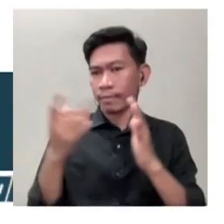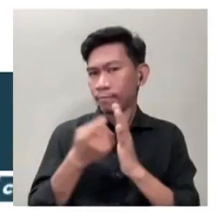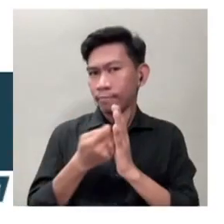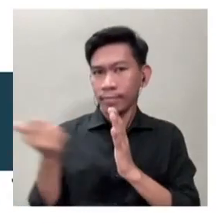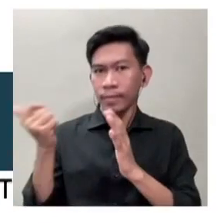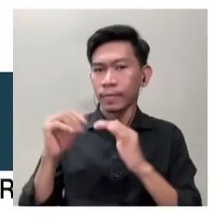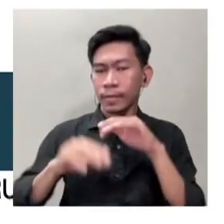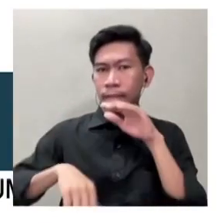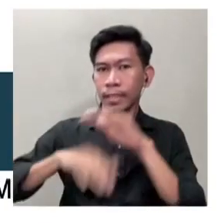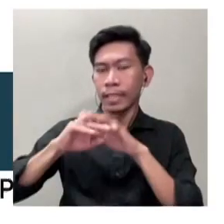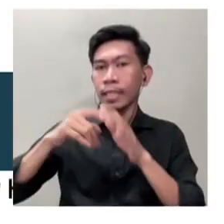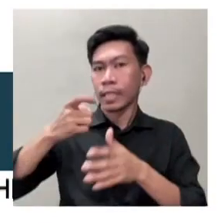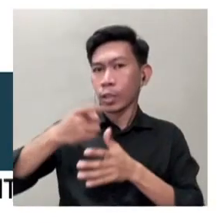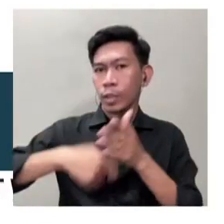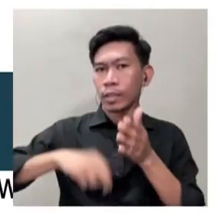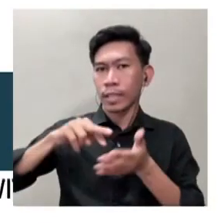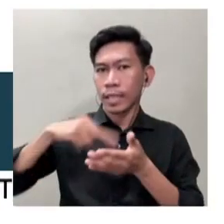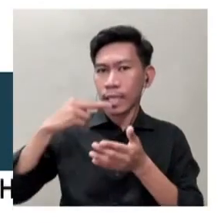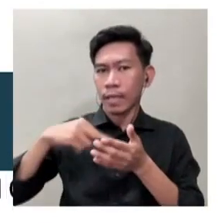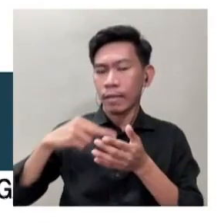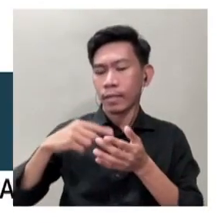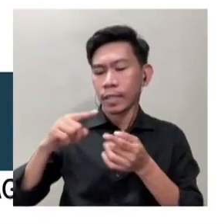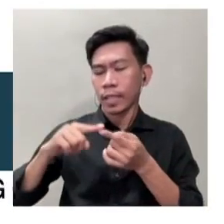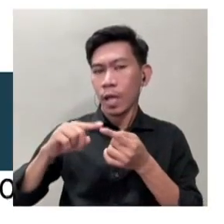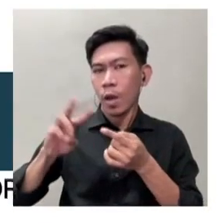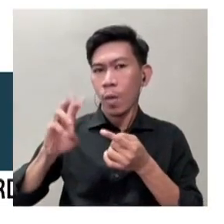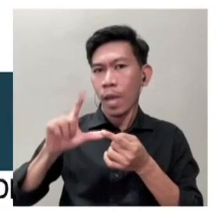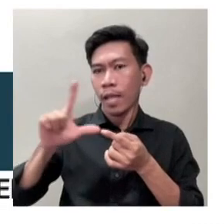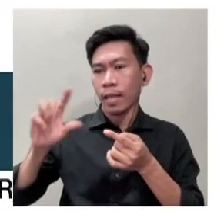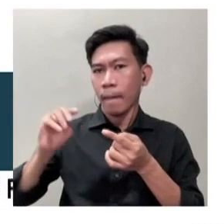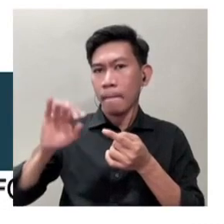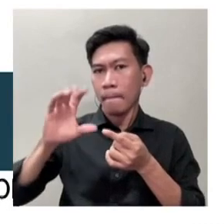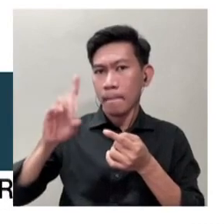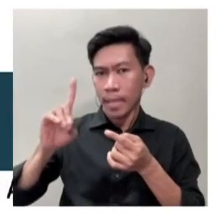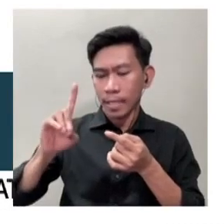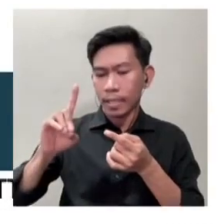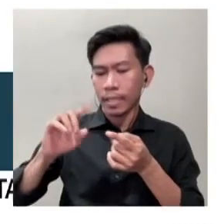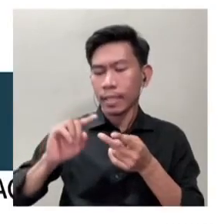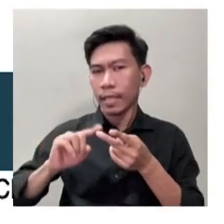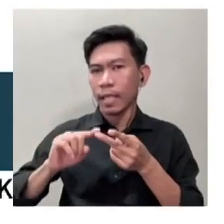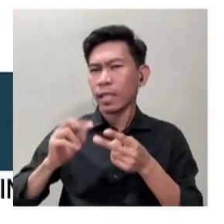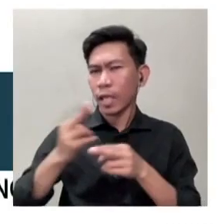sa bigas po, sa well-milled and regular? Go ahead po.